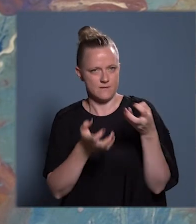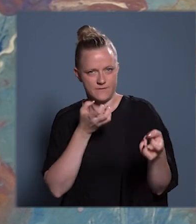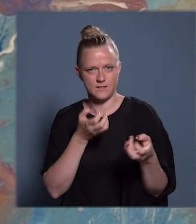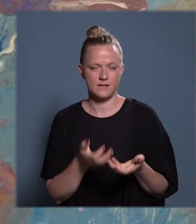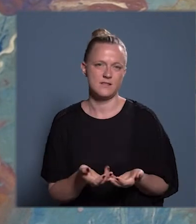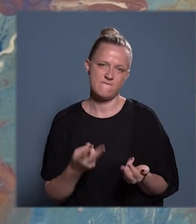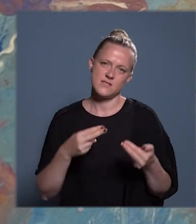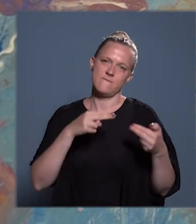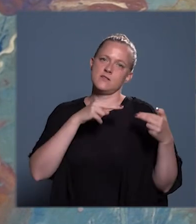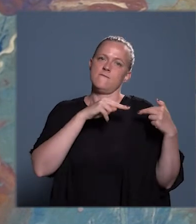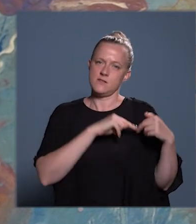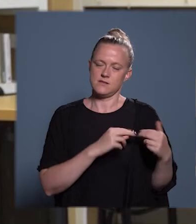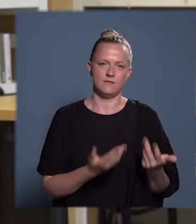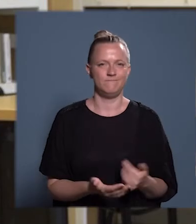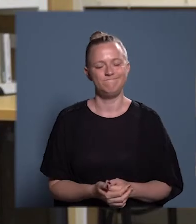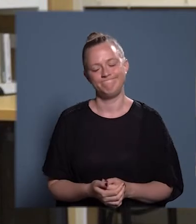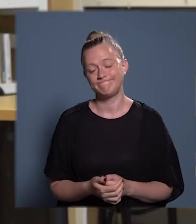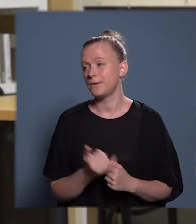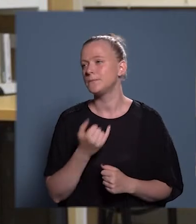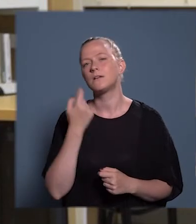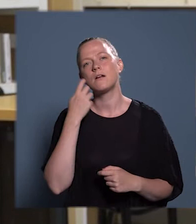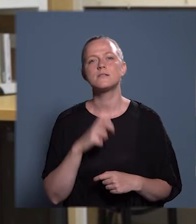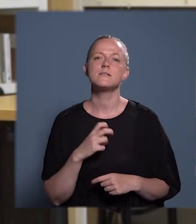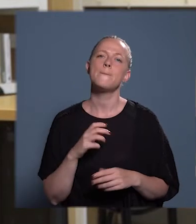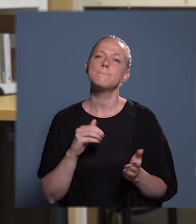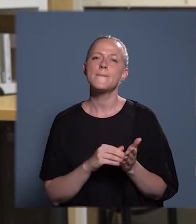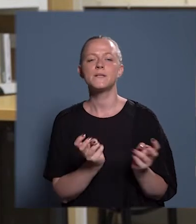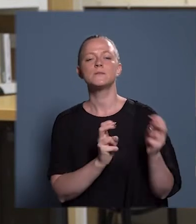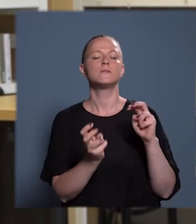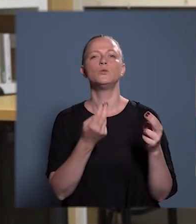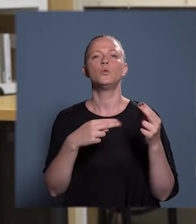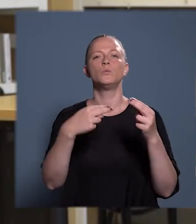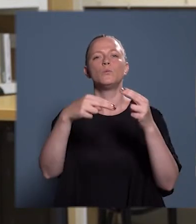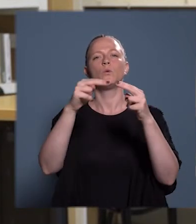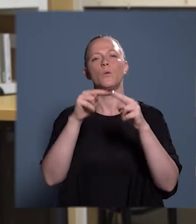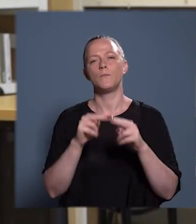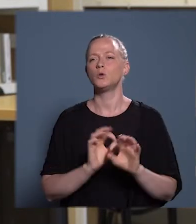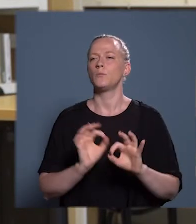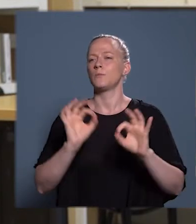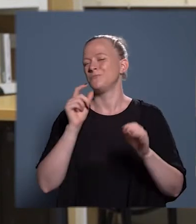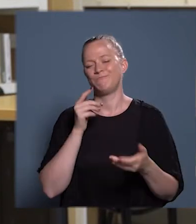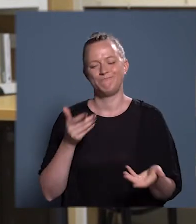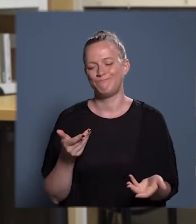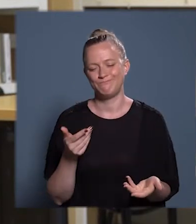visszamenni a részem. Amire azt hiszem, hogy még ha többet dolgozok, annak jobb lesz. Pedig